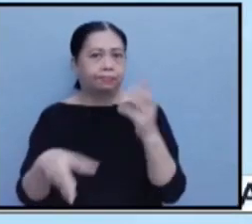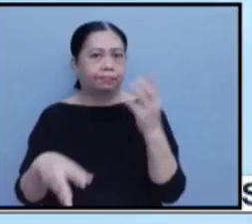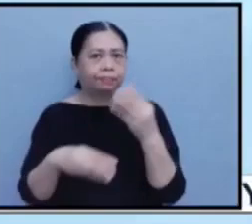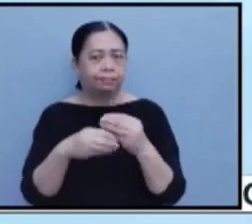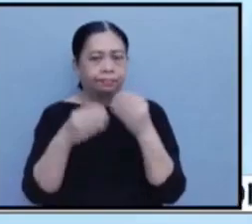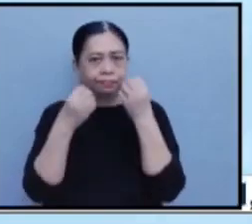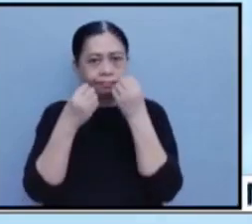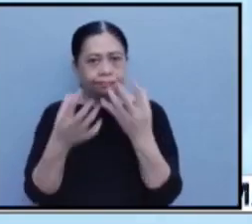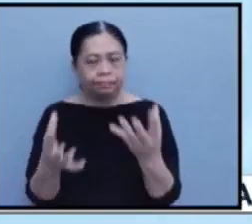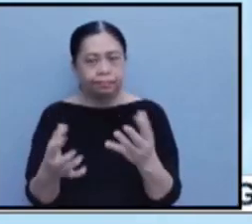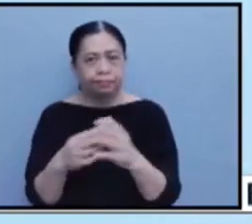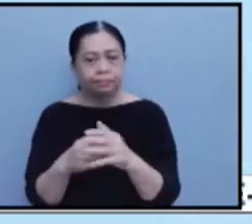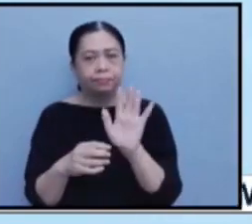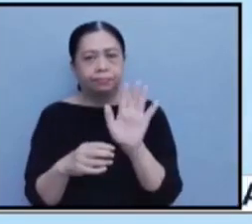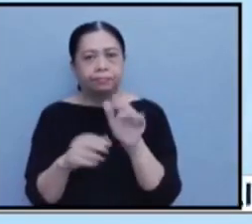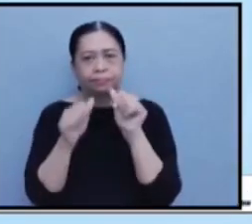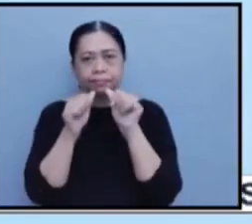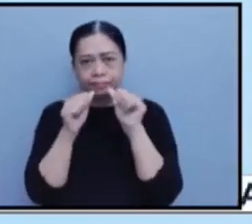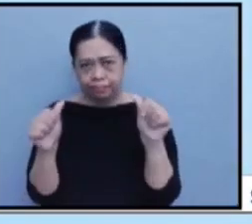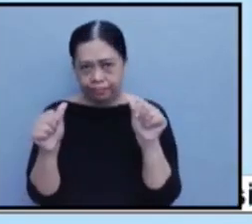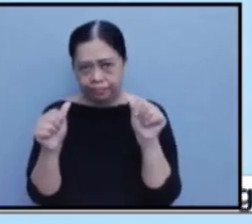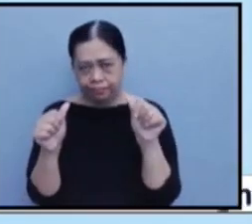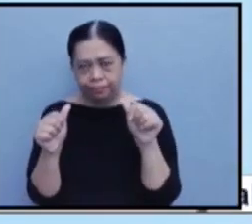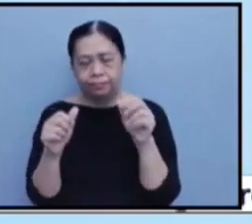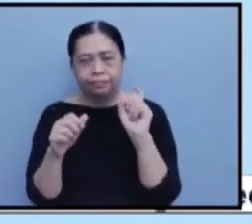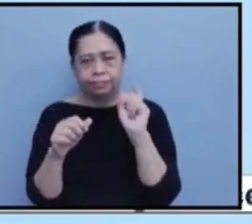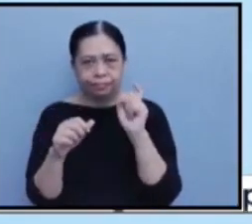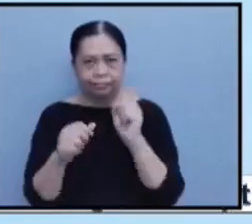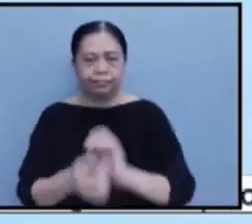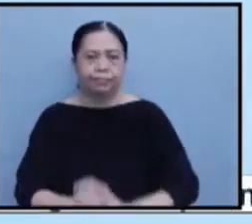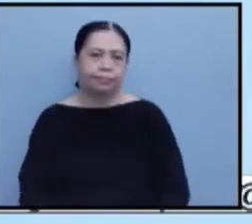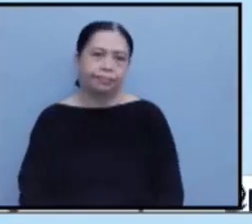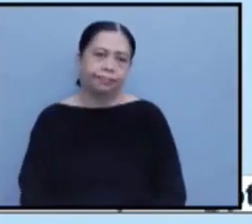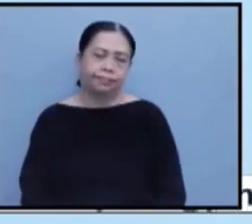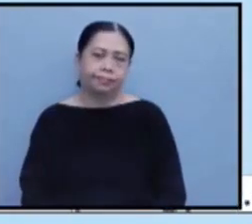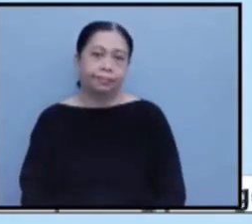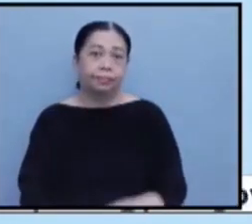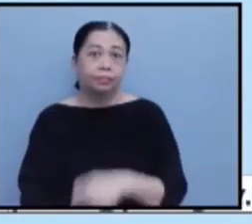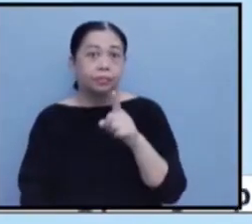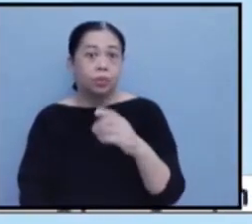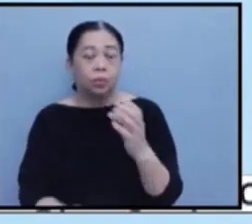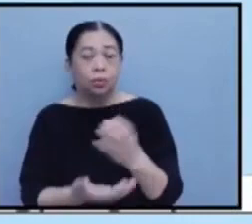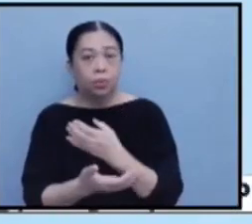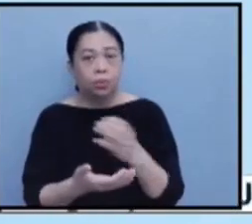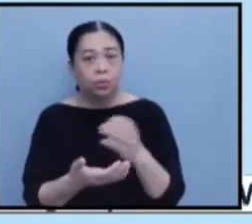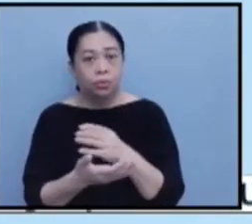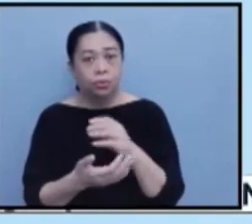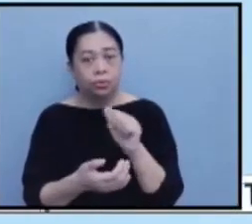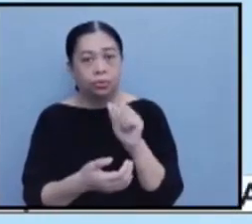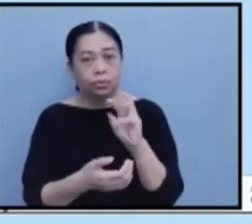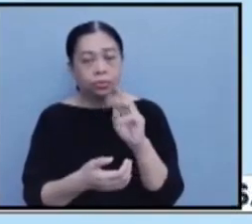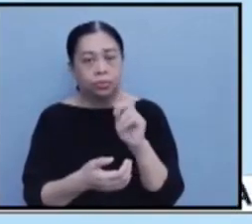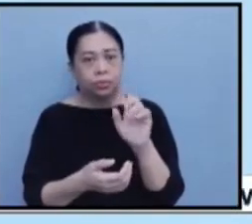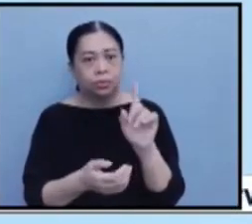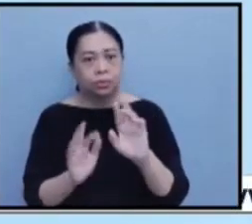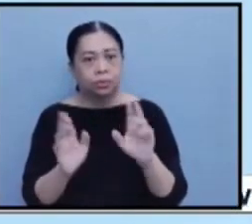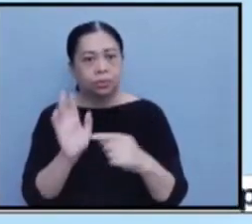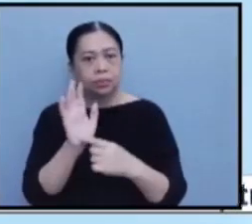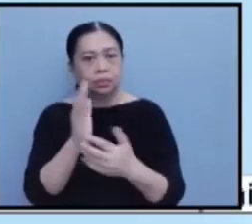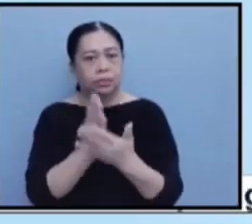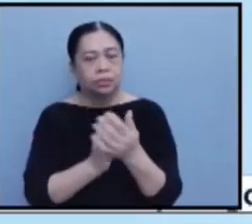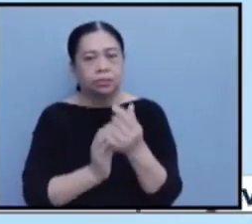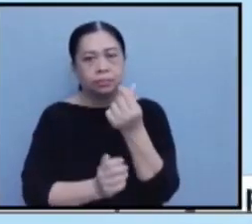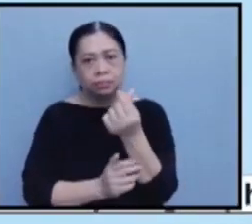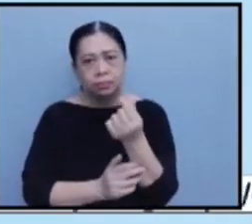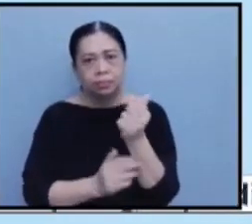ay kanilang iaanunsyo sa lalong madaling panahon. Ang nasabing concert ay nakatakdang i-feature ang ilang K-pop artists